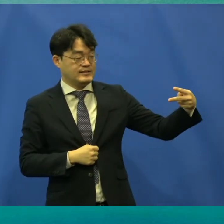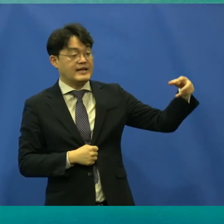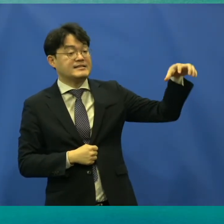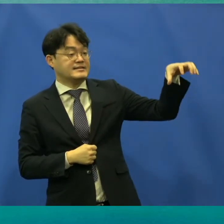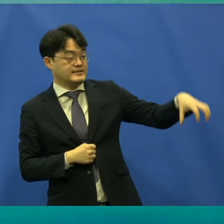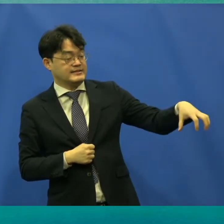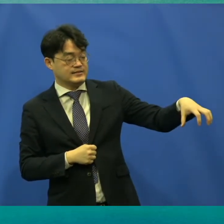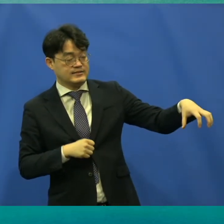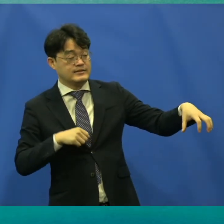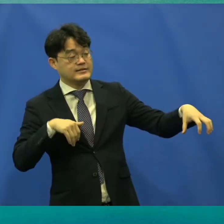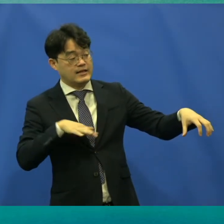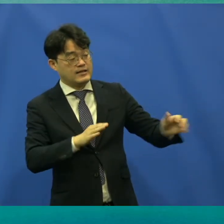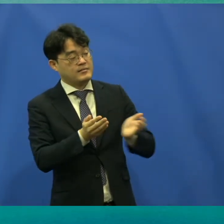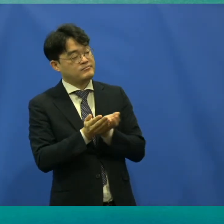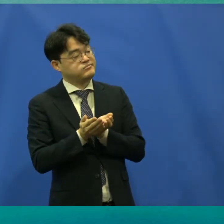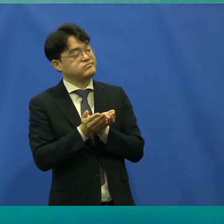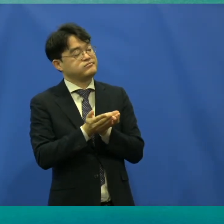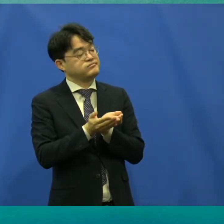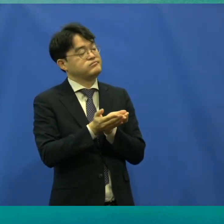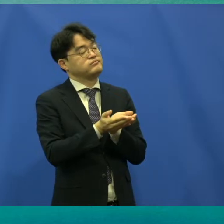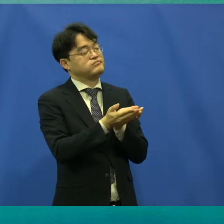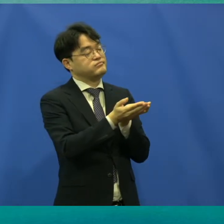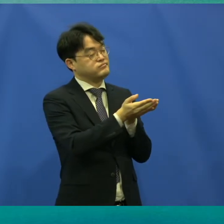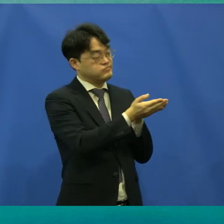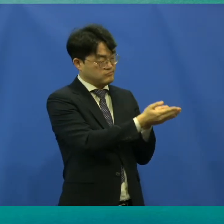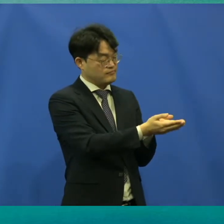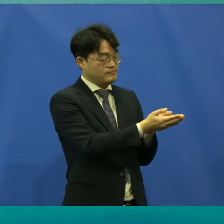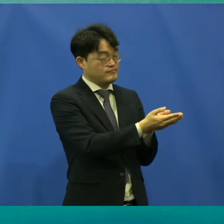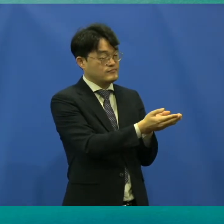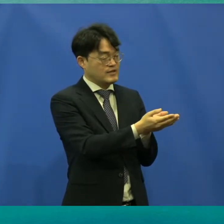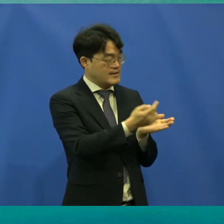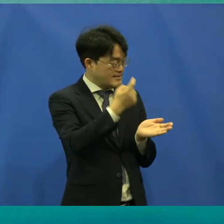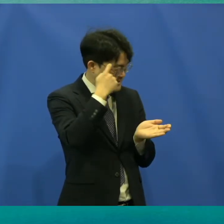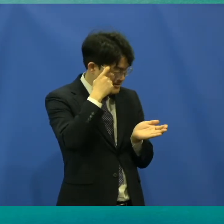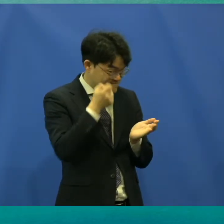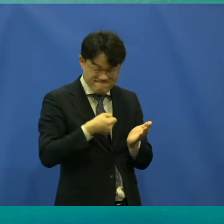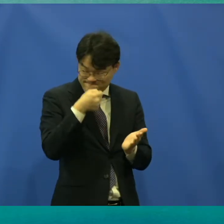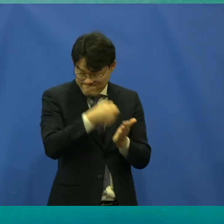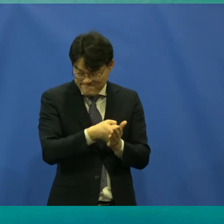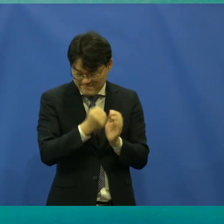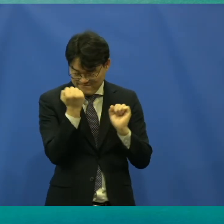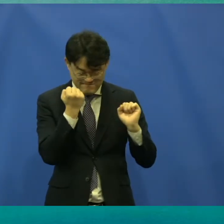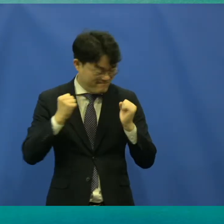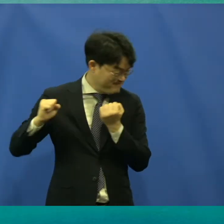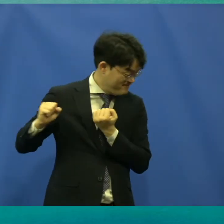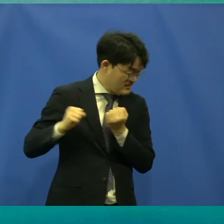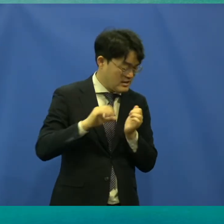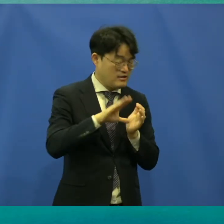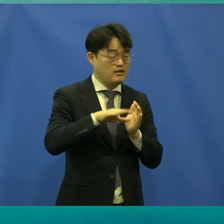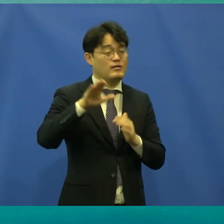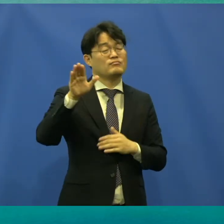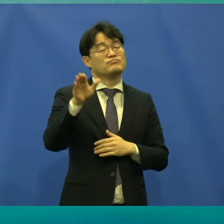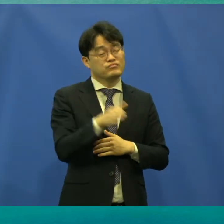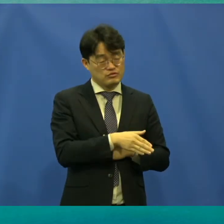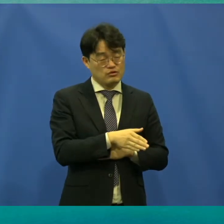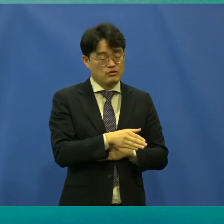가는 배를 탄 순간부터 예견된 일입니다. 다시스 행은 성공할 수